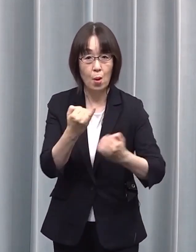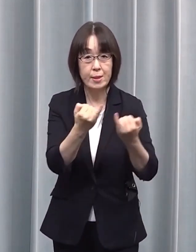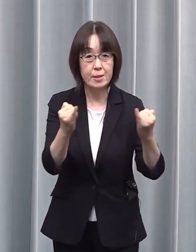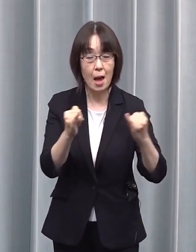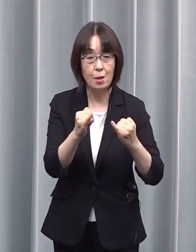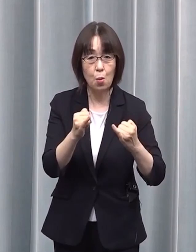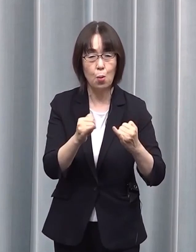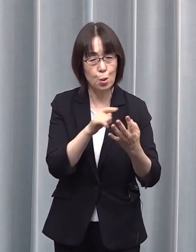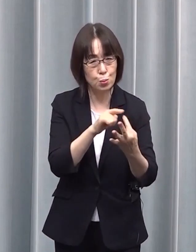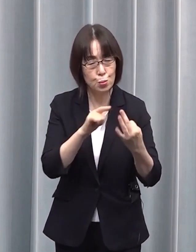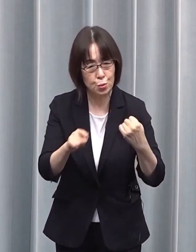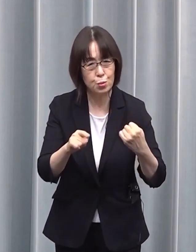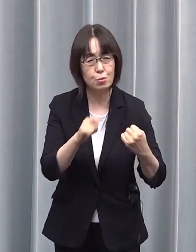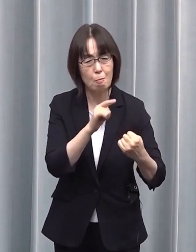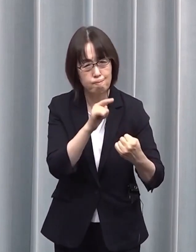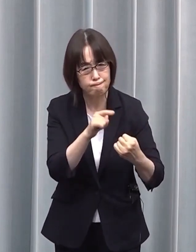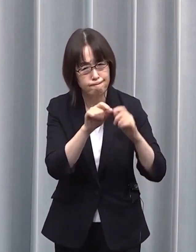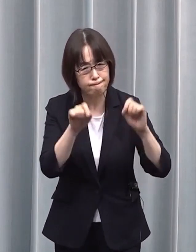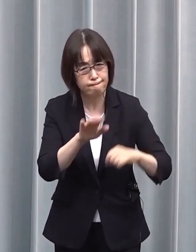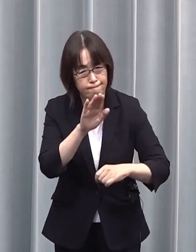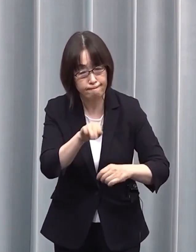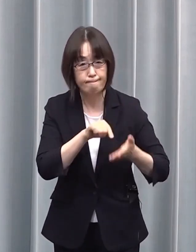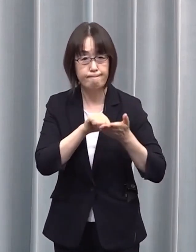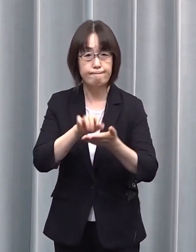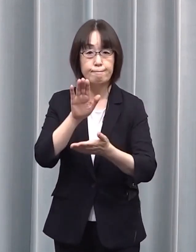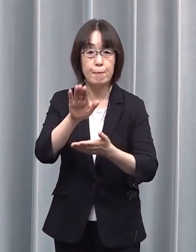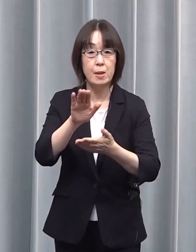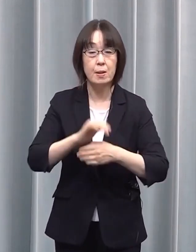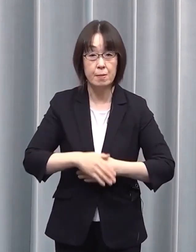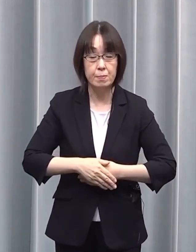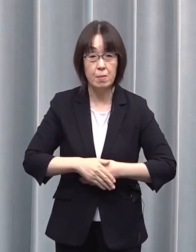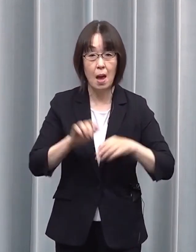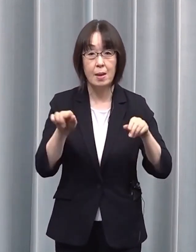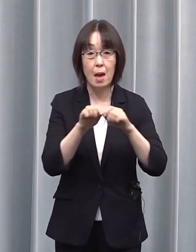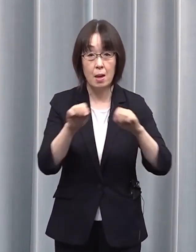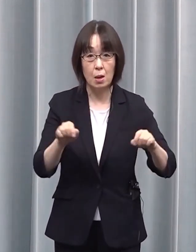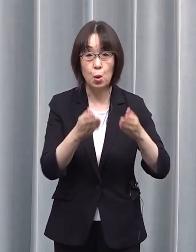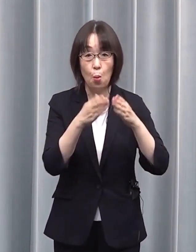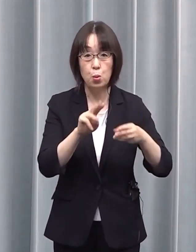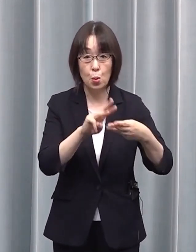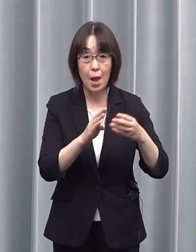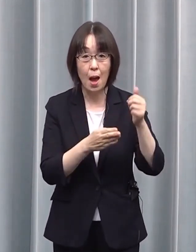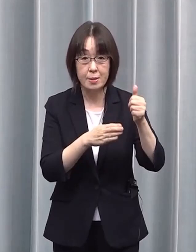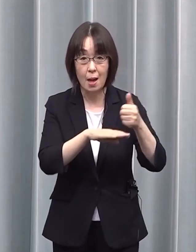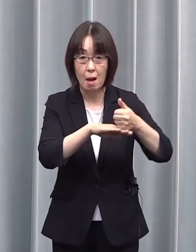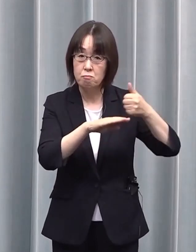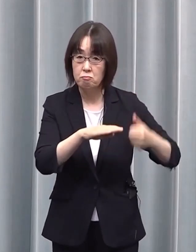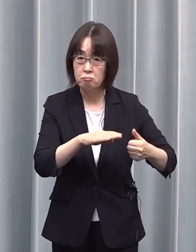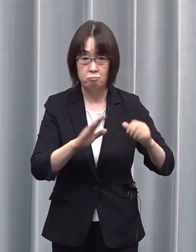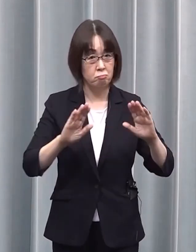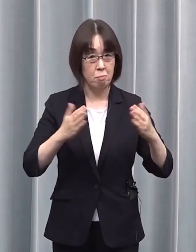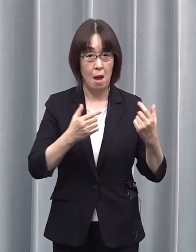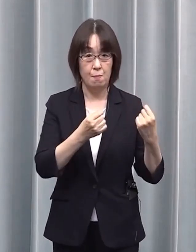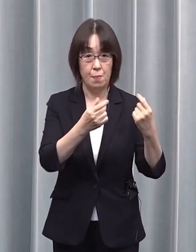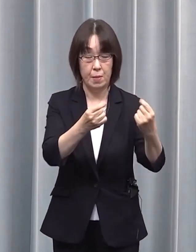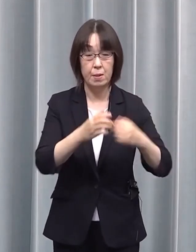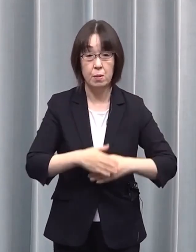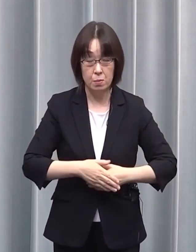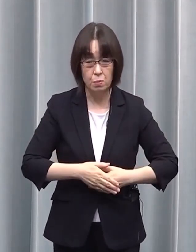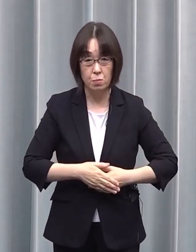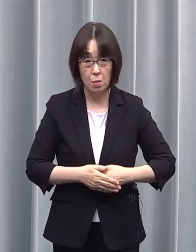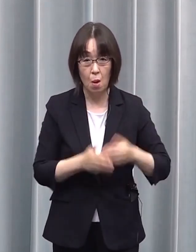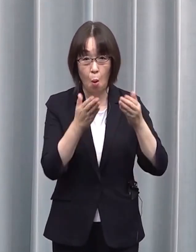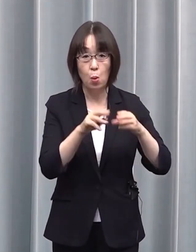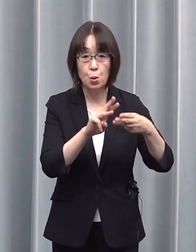告発が相次ぎました。まあ、しかしながら結果として細田さん辞めることはございませんでした。で一方でその細田さん周辺者から